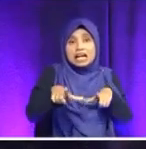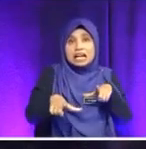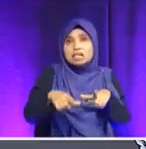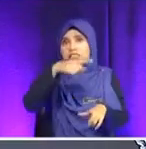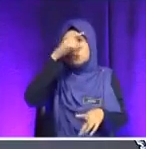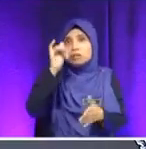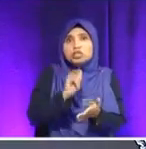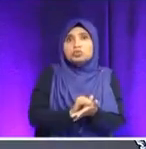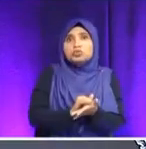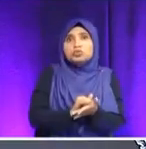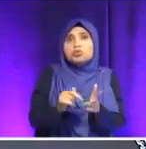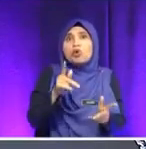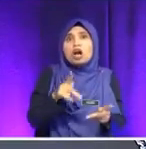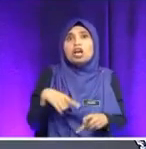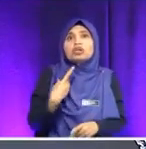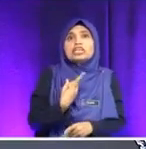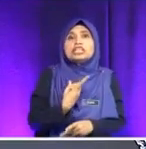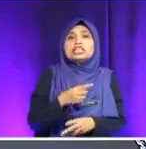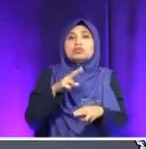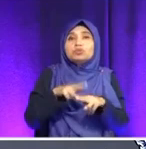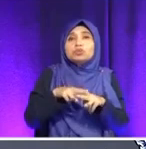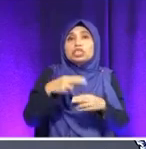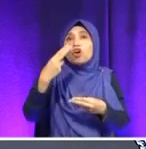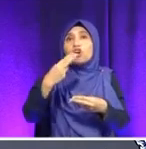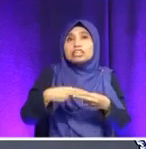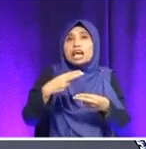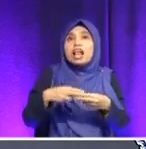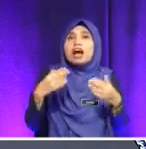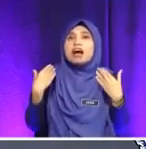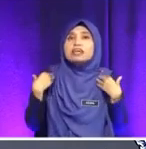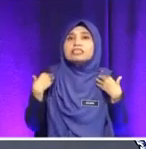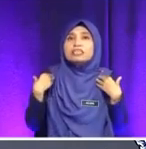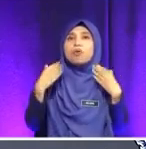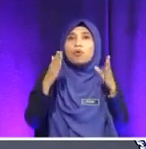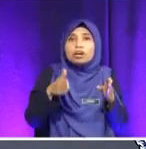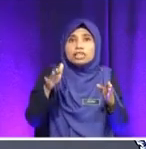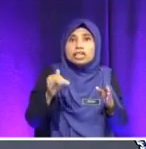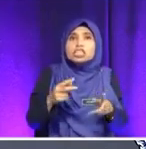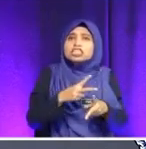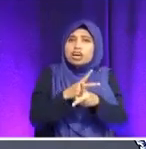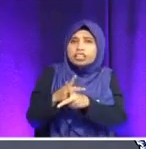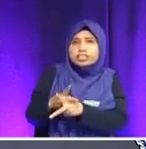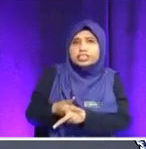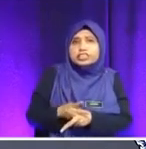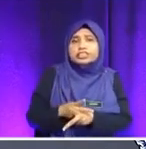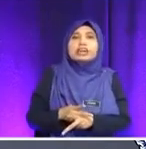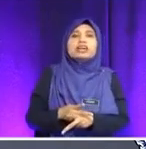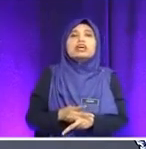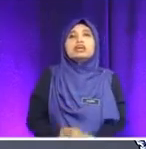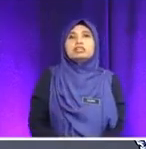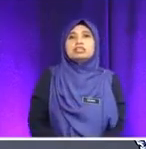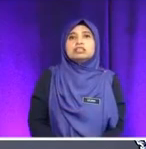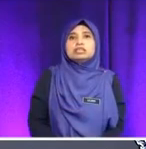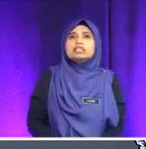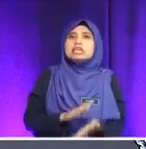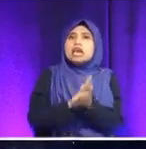kalau kita makan kat hotel ni kita rasa seronok je cikgu eh. Ada wala ya, sampai habis. Mungkin ada sedikit rumusan daripada cikgu untuk topik pembelajaran